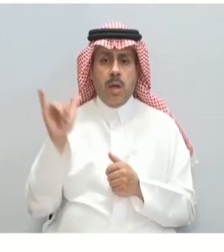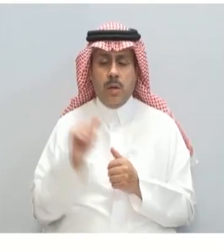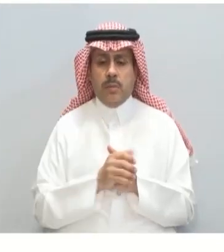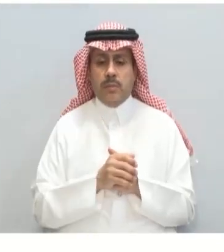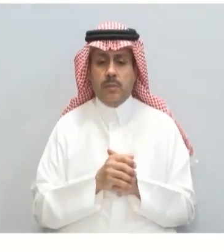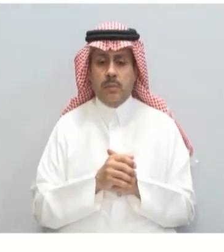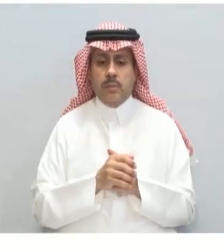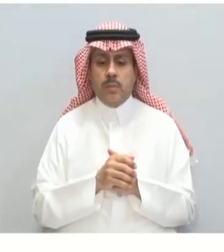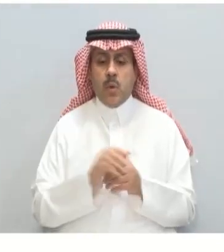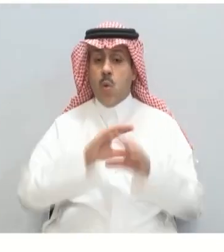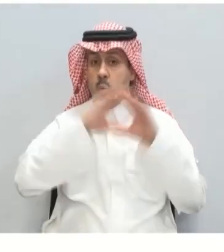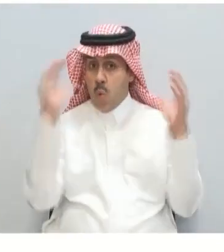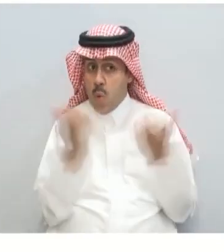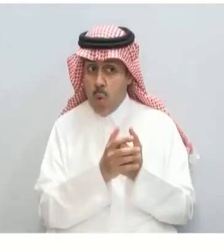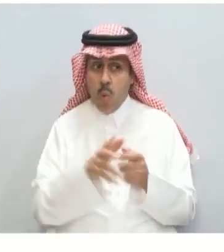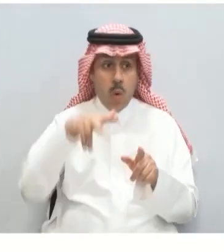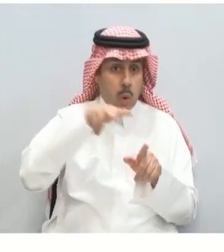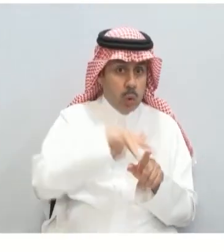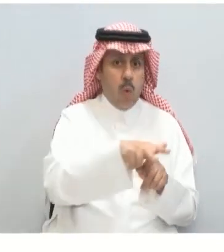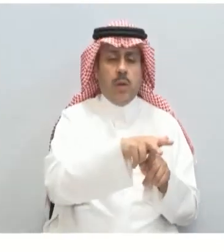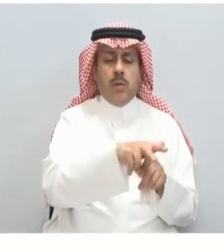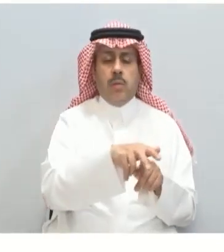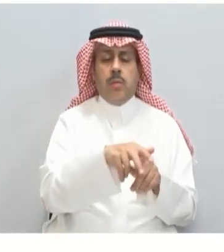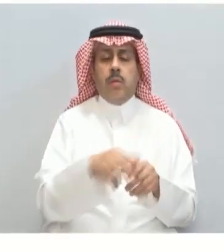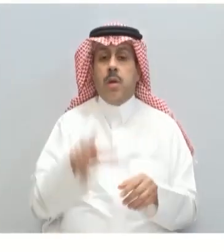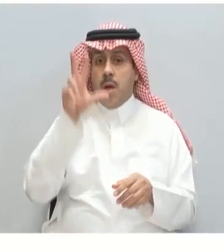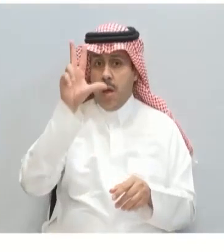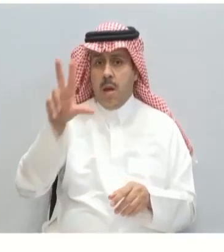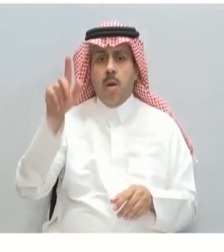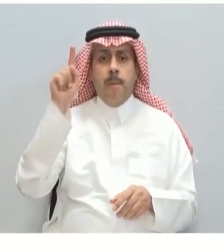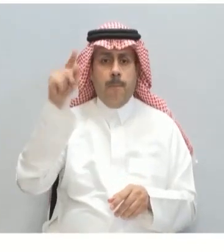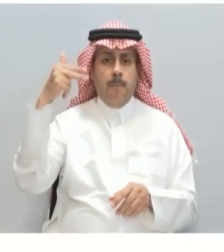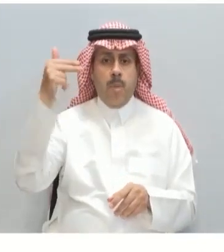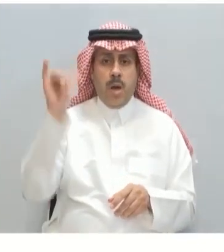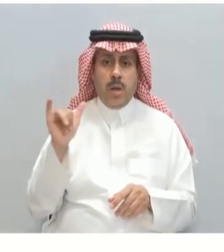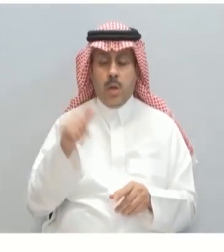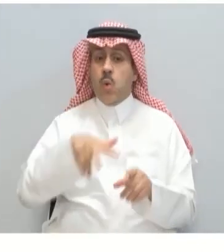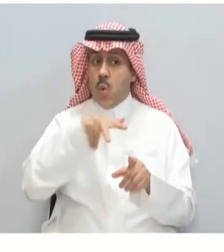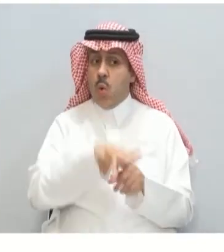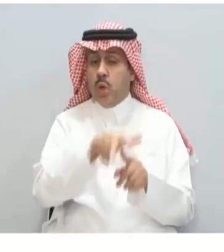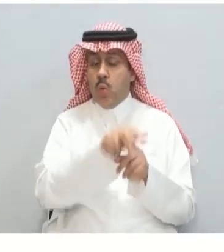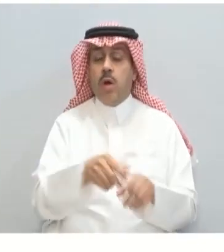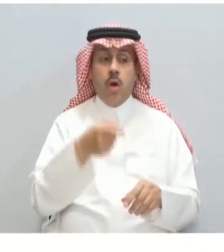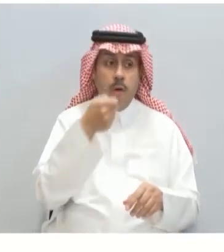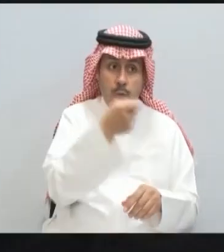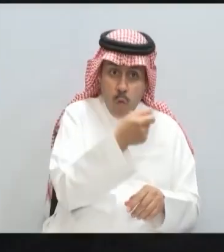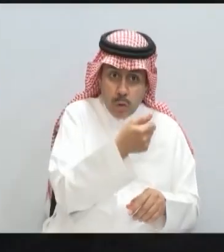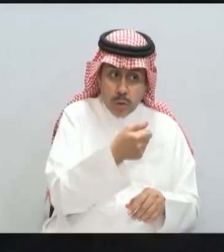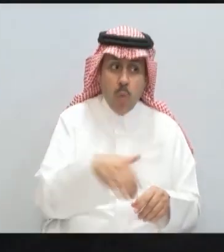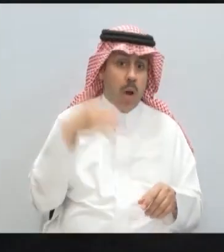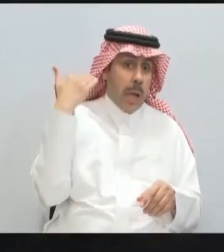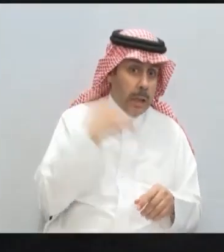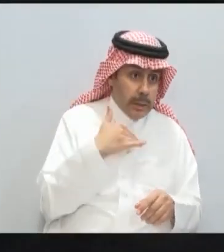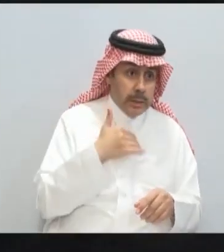نعم هو كل عدوان على الخلق سواء في الدماء او في الاعراض او في الاموال فلا يحل